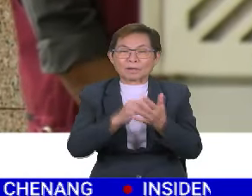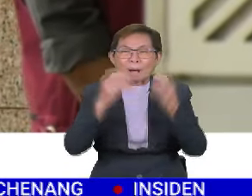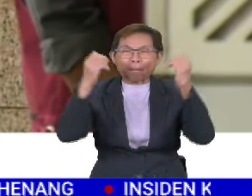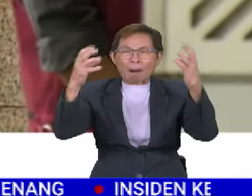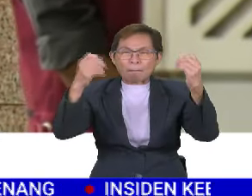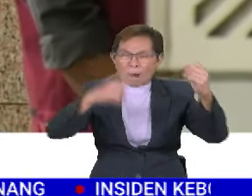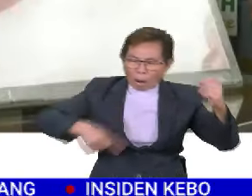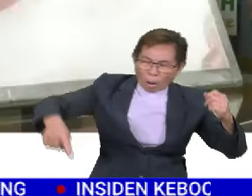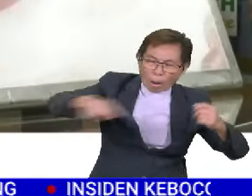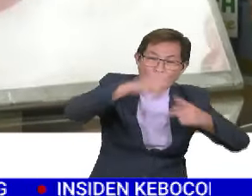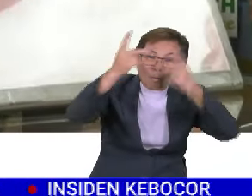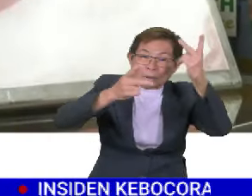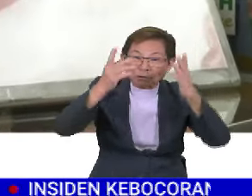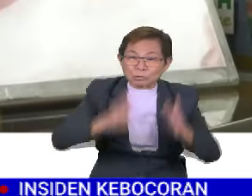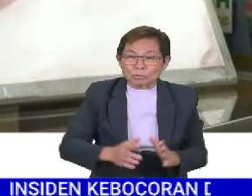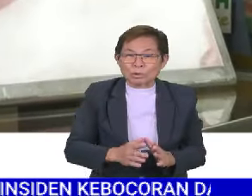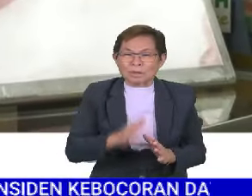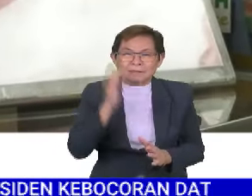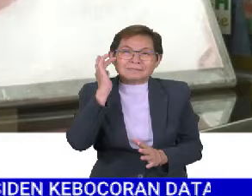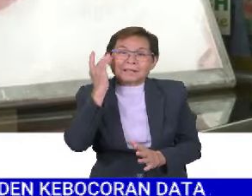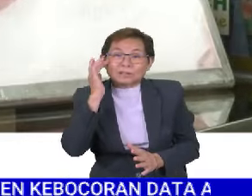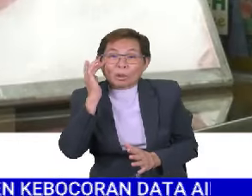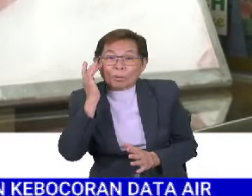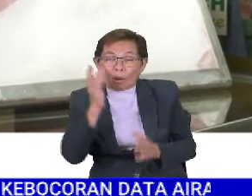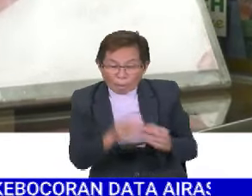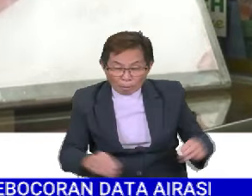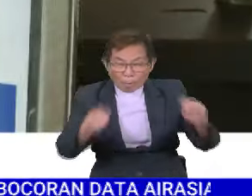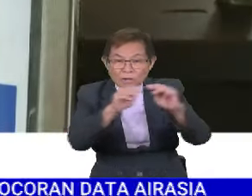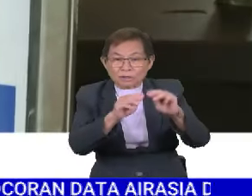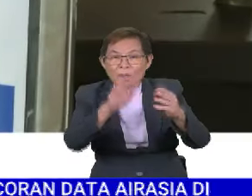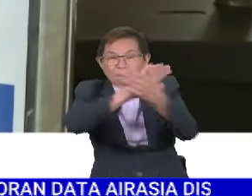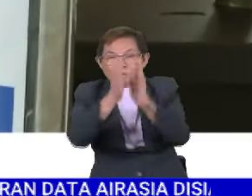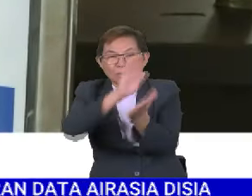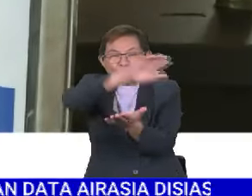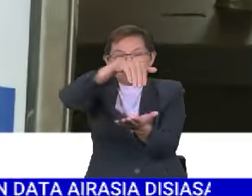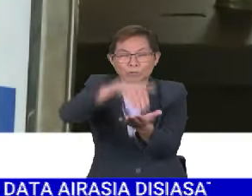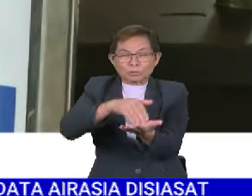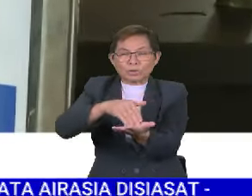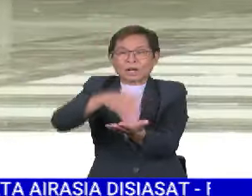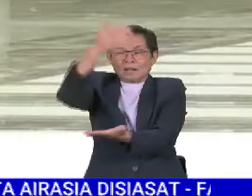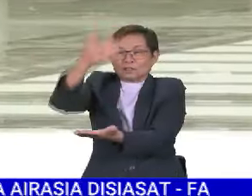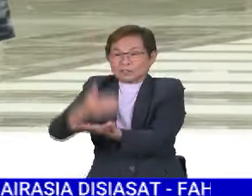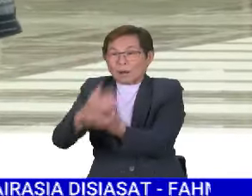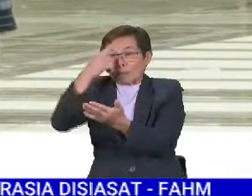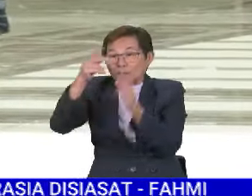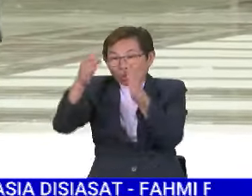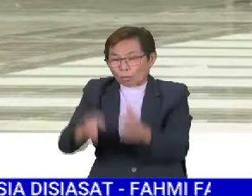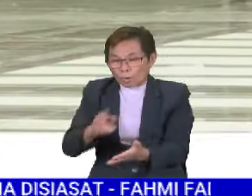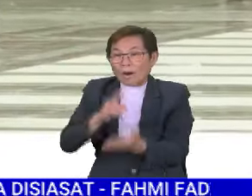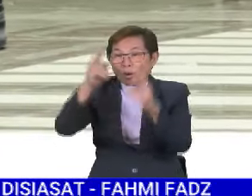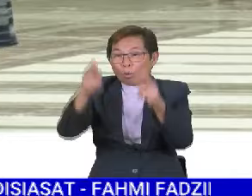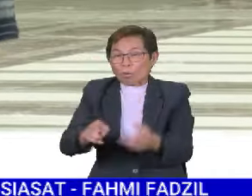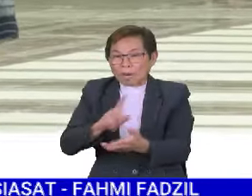ramai dalam kalangan pelancong tidak menyangka masjid mampu menjadi pusat sehenti bagi umat Islam